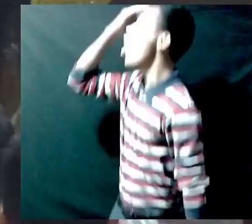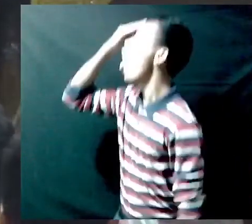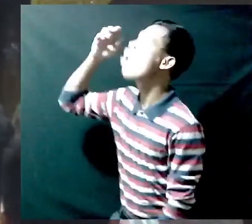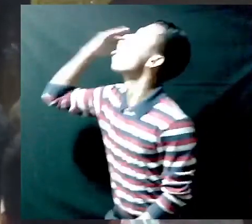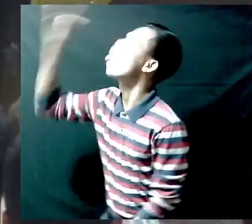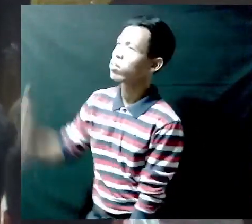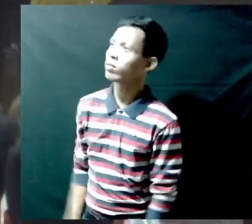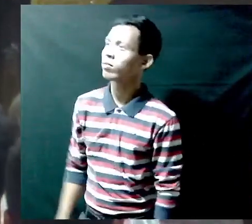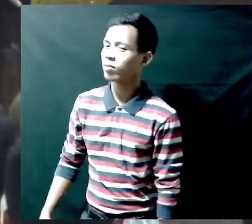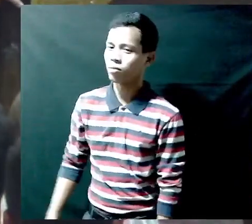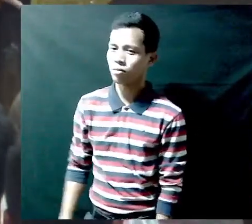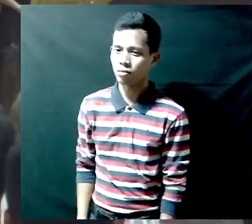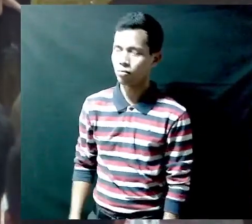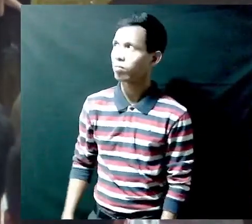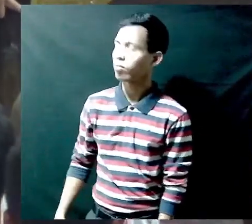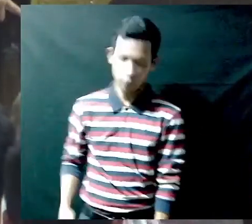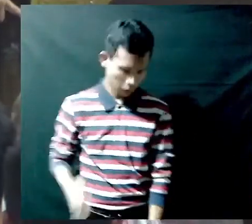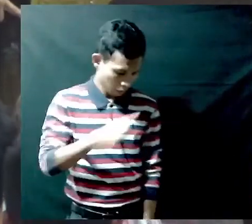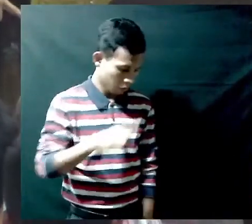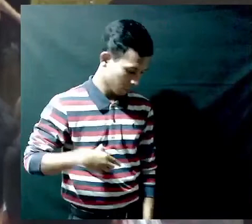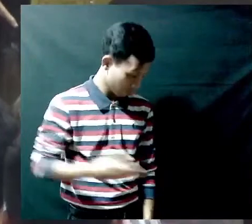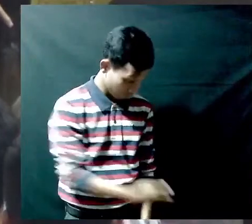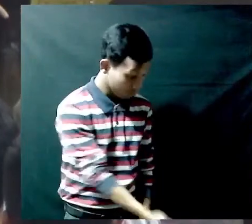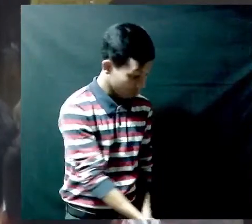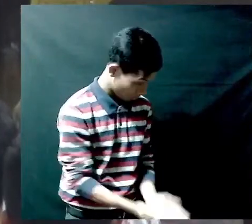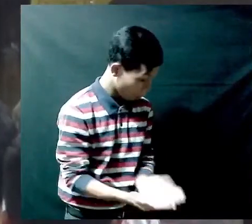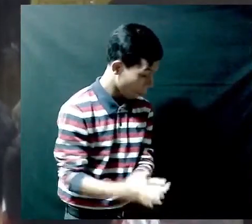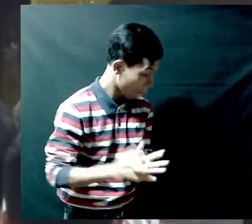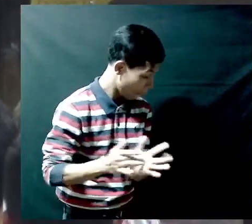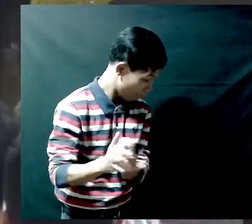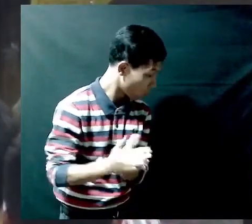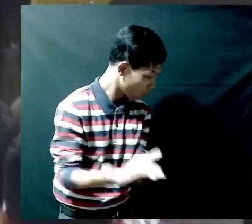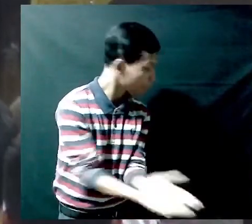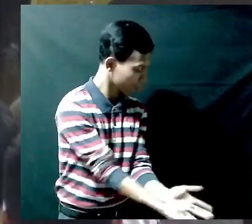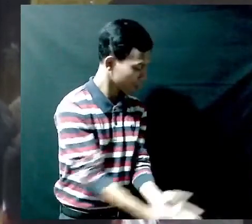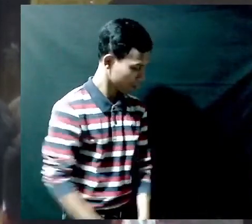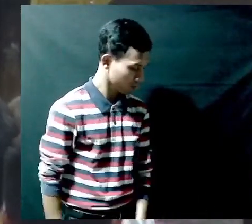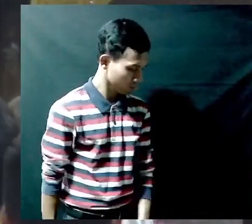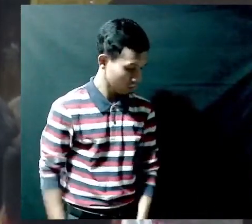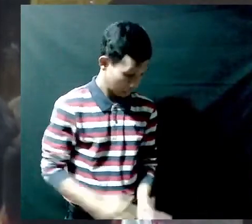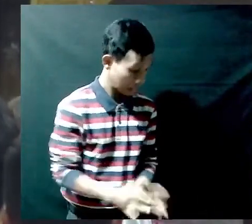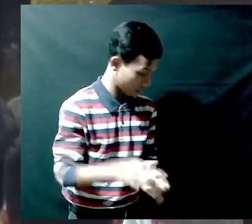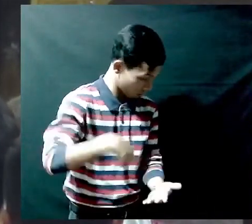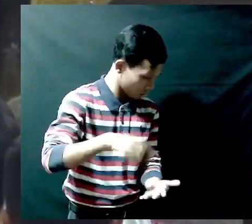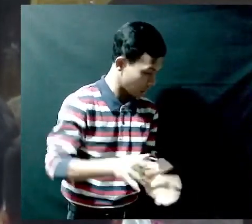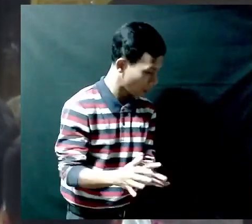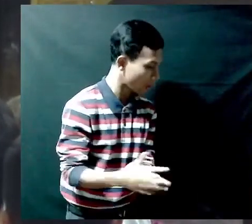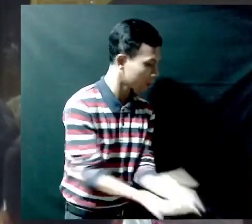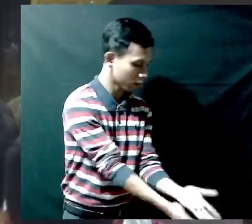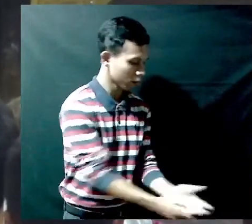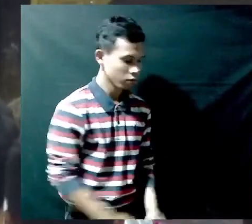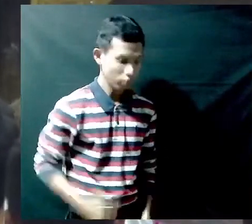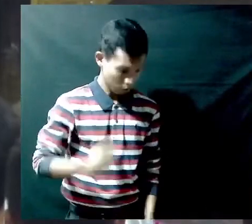ni Lord, andun, nakalagay sa Bible ko. Ano inaantay mo? Basahin mo, andun.